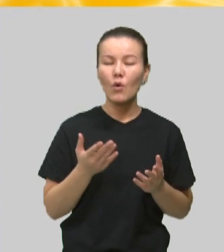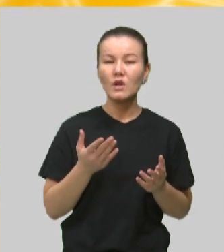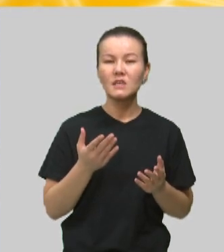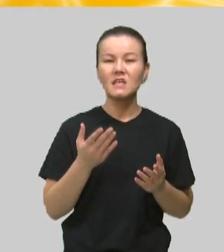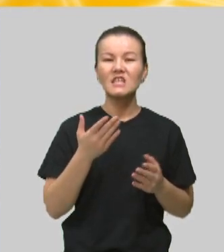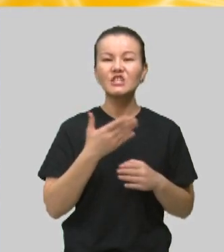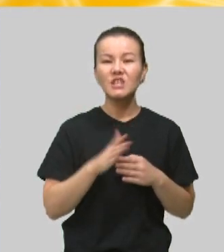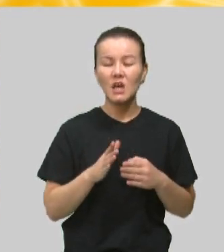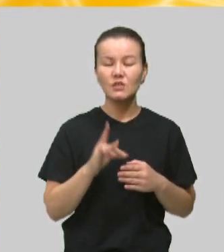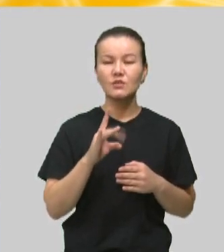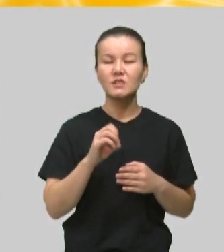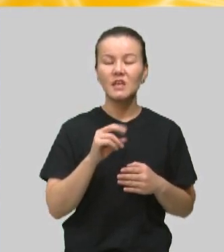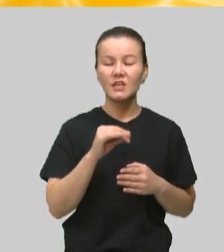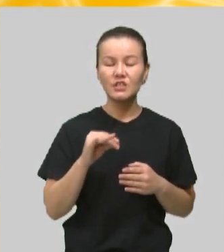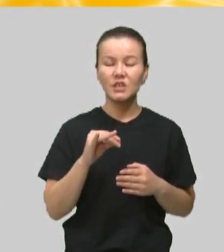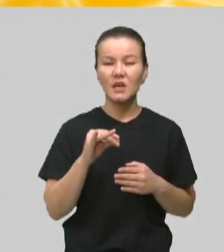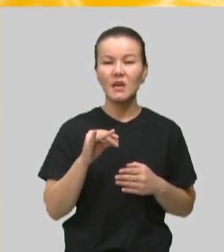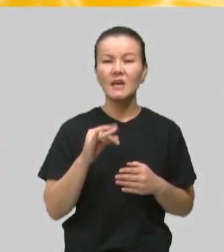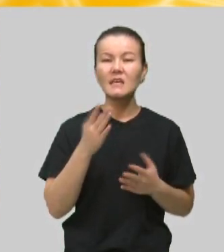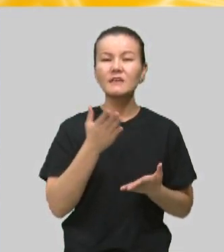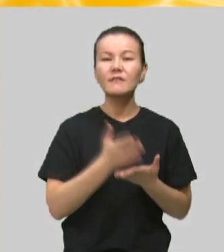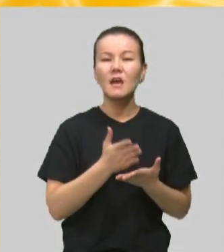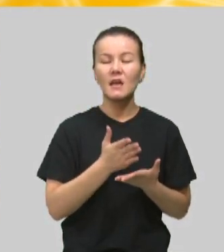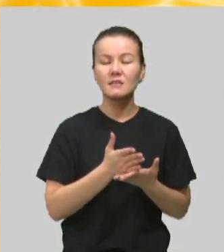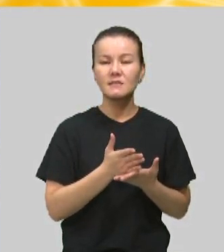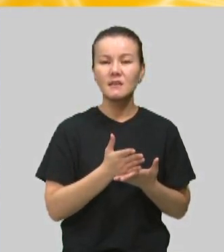речи является?